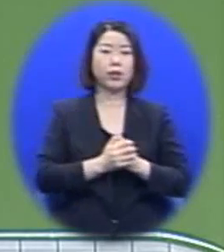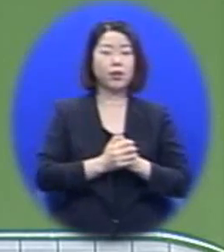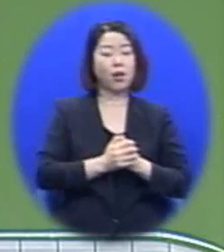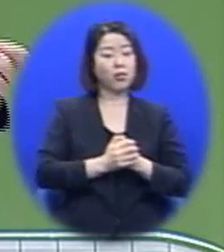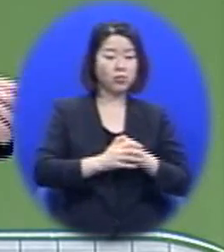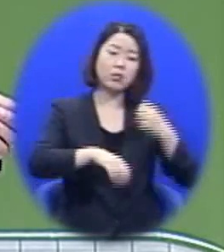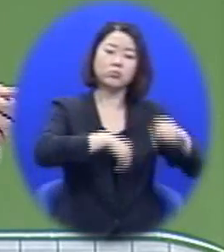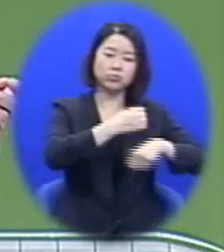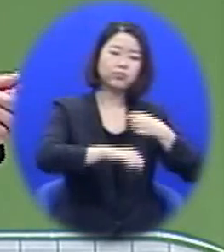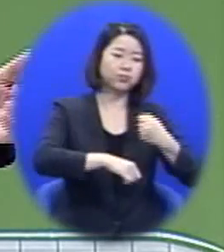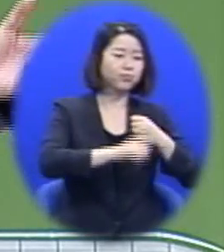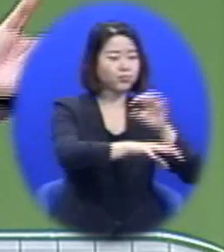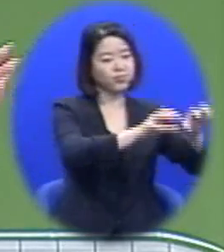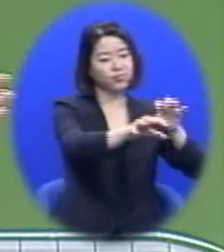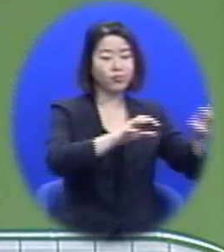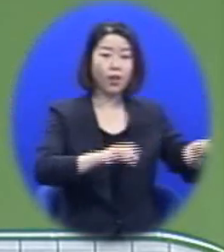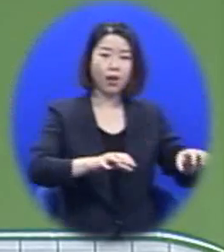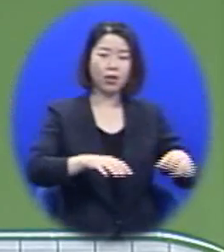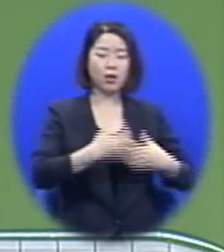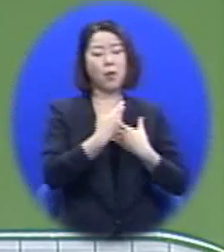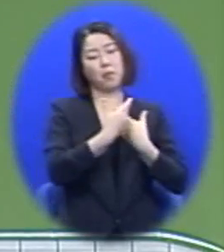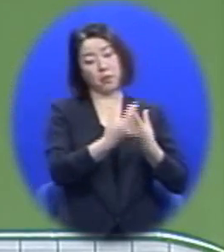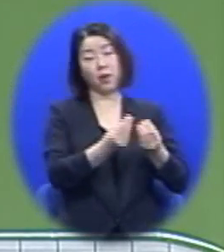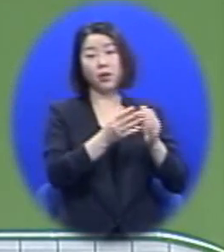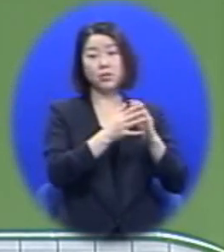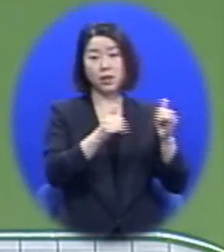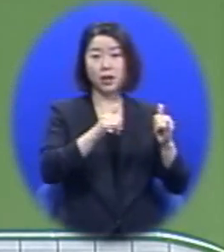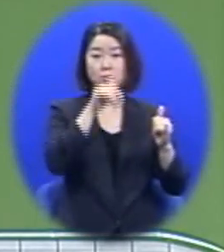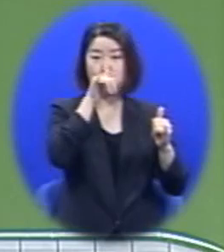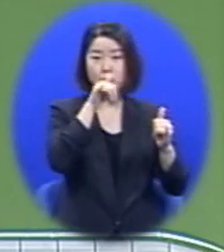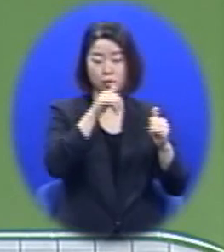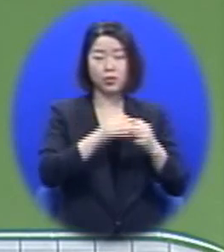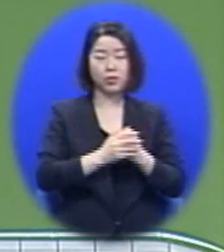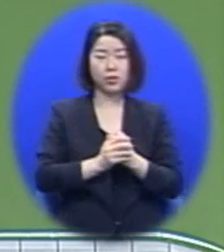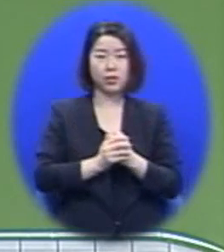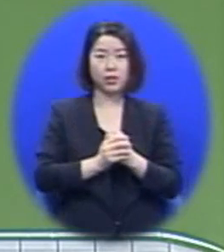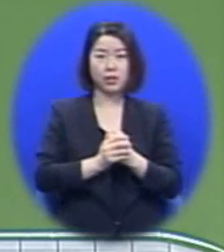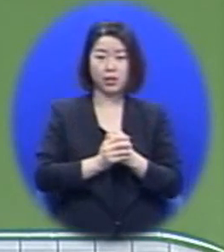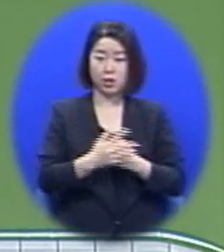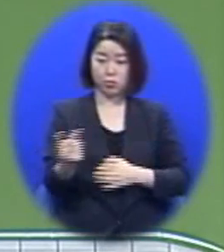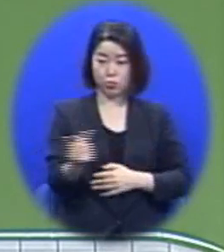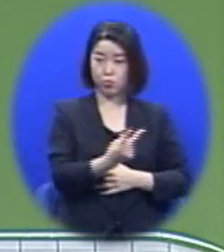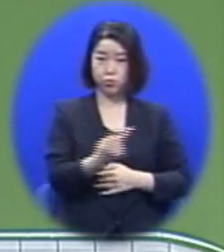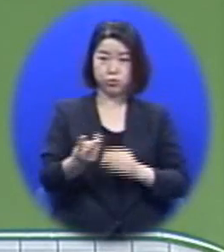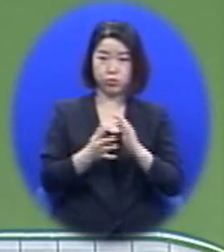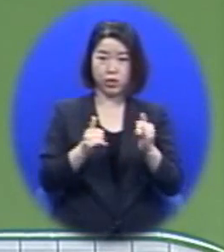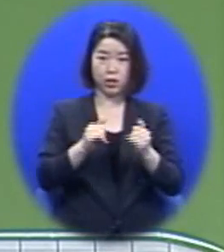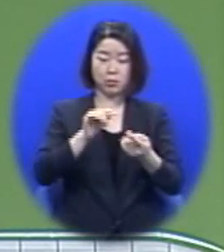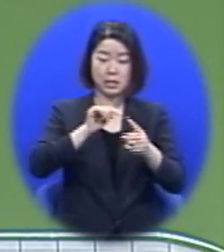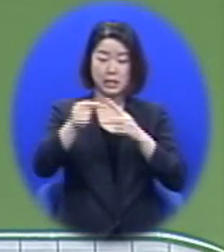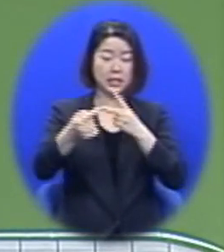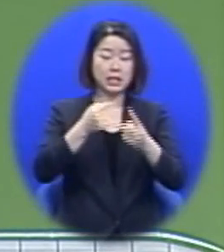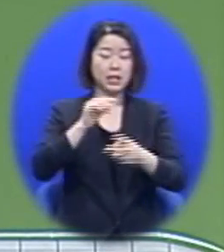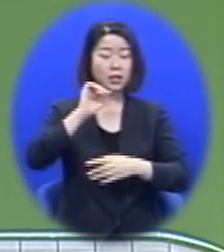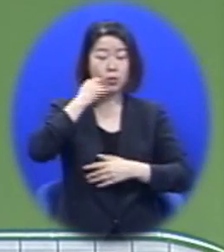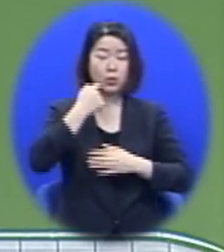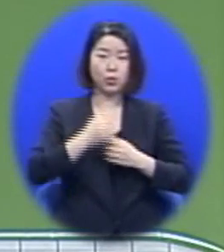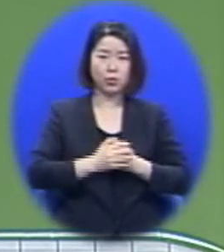막 함부로 어질러 놓고도 천하태평인 사람이 있는 겁니다. 둘은 정말 서로 이해하기가